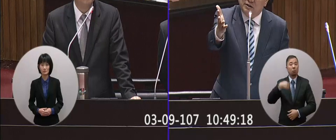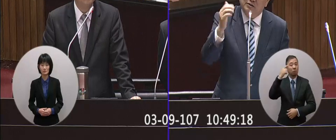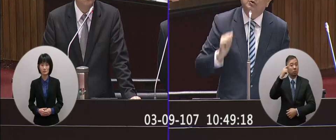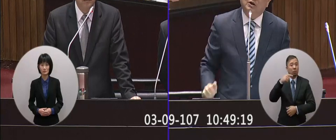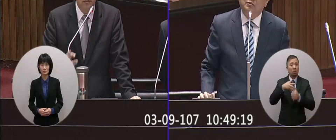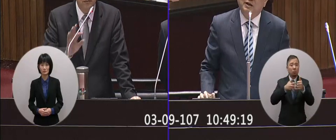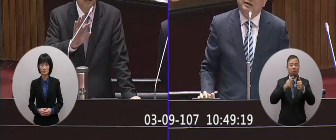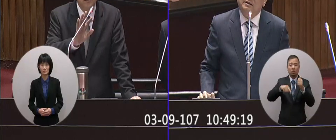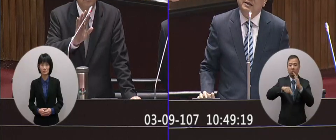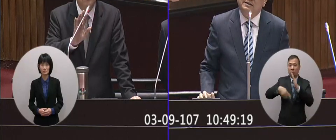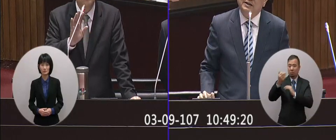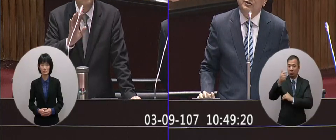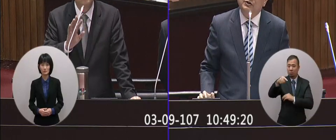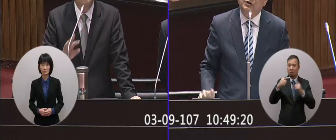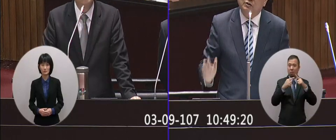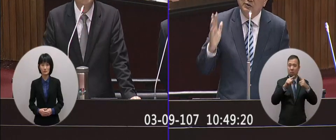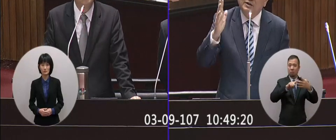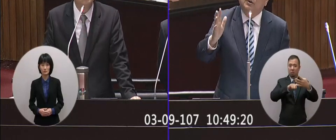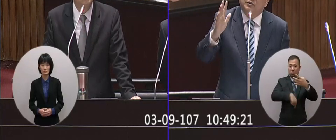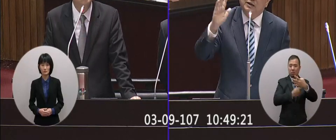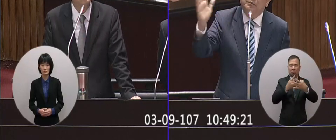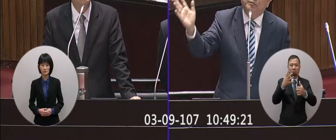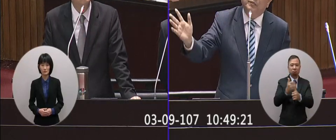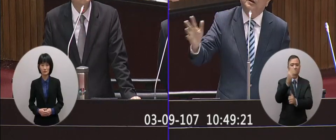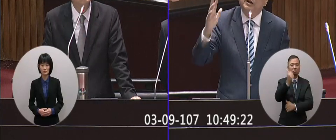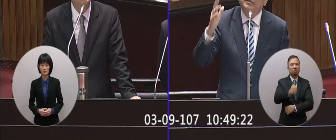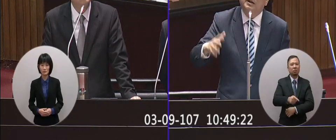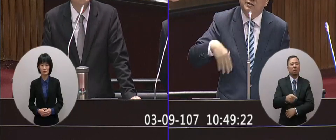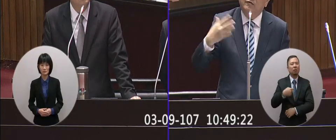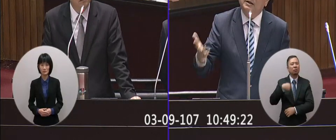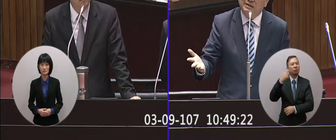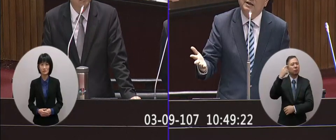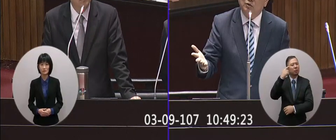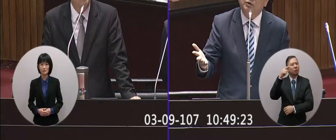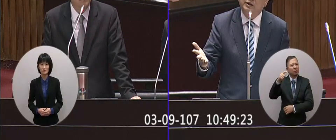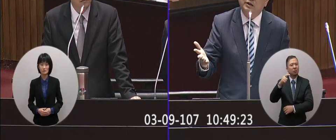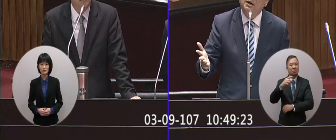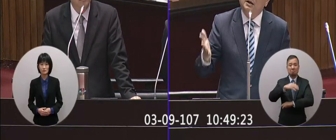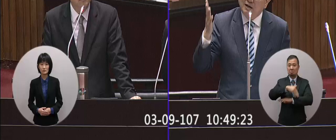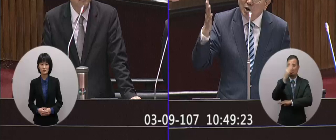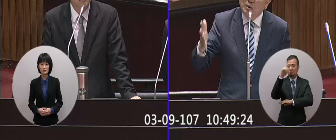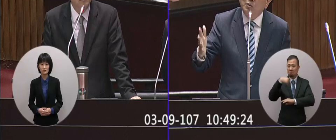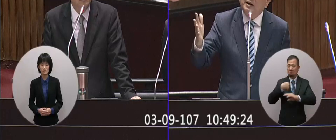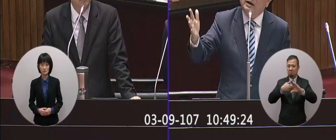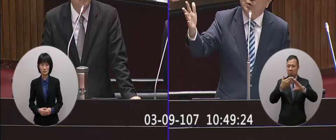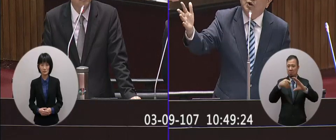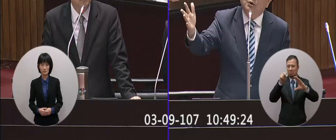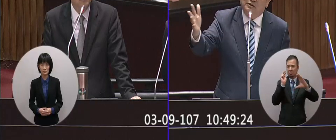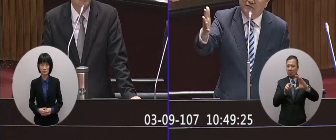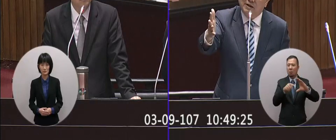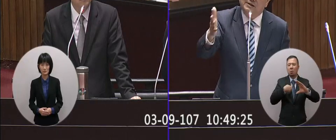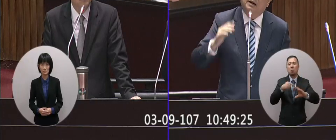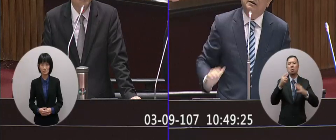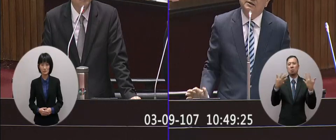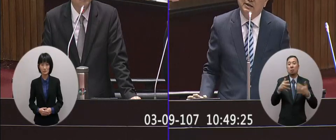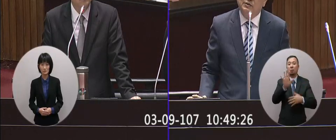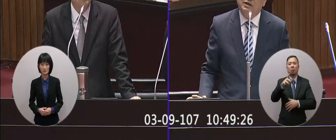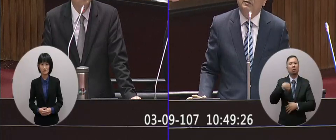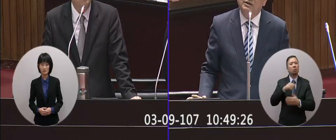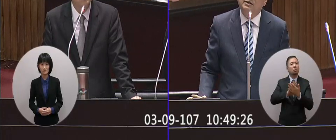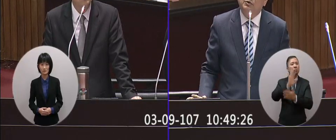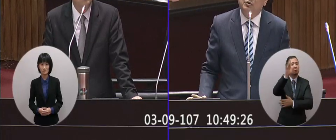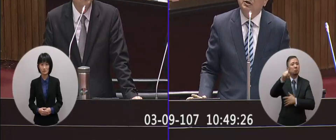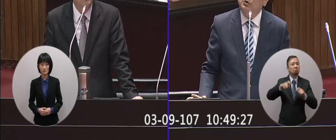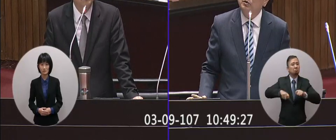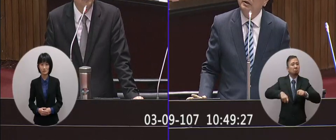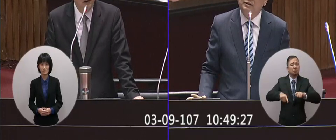哦、或是人事总长，我们看 这件事情，院长，我看报道里面你已经发现这样的问题，那我们未来规划的方向，在院